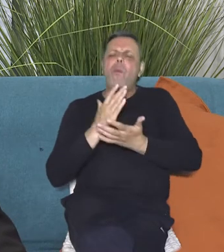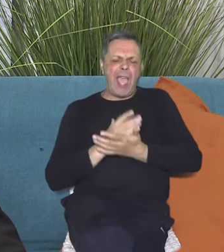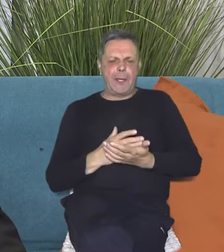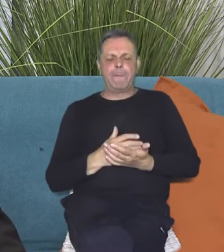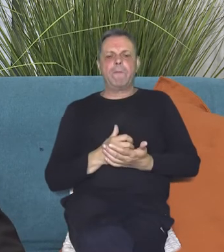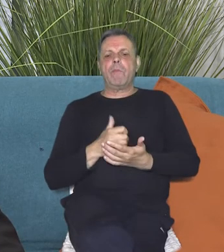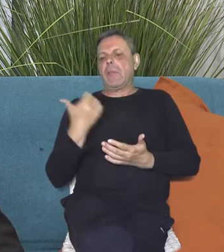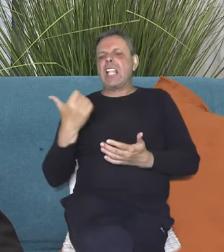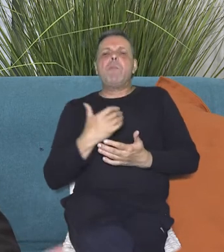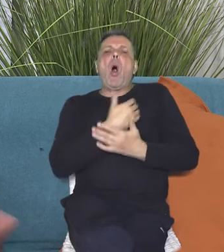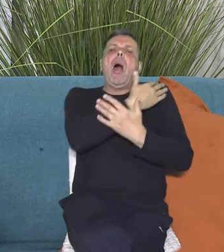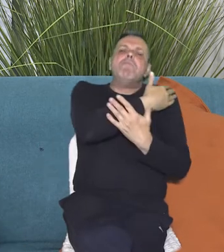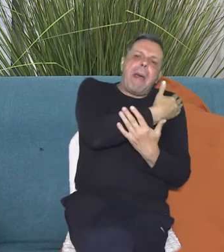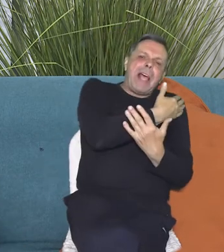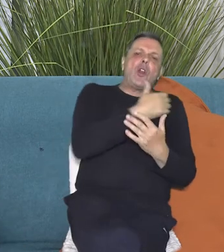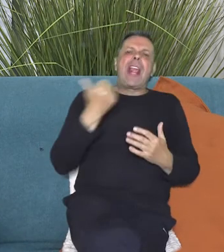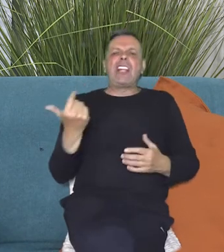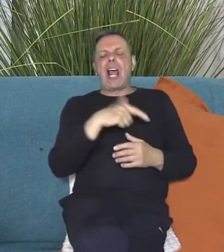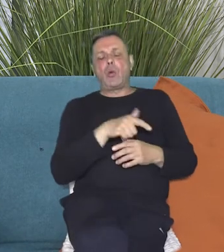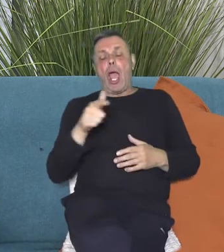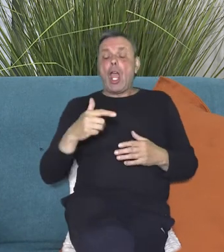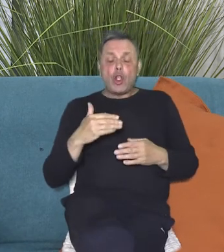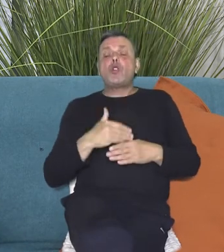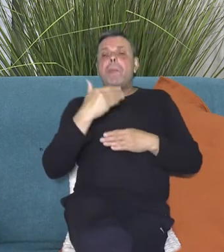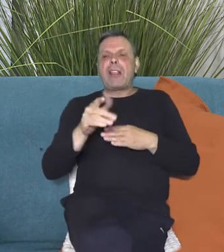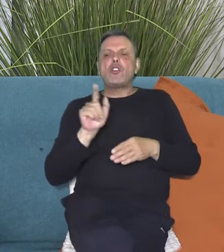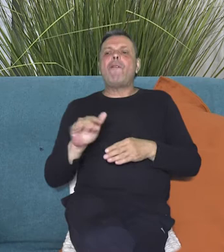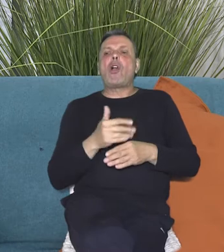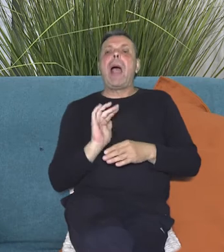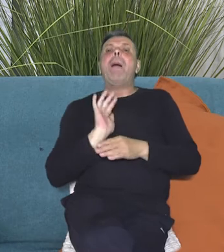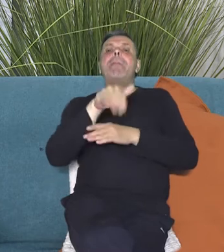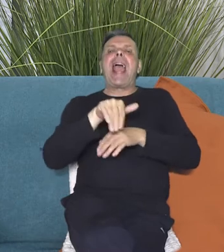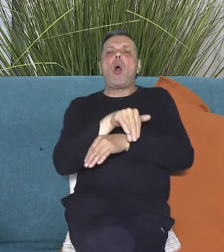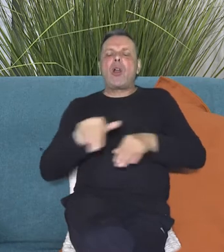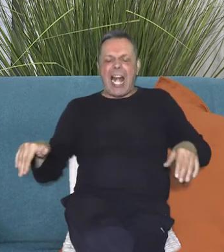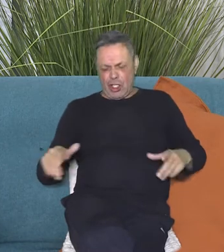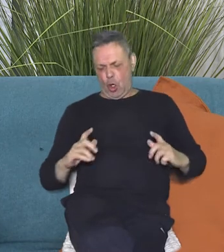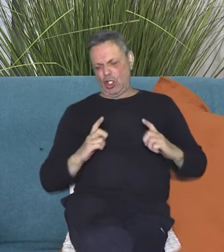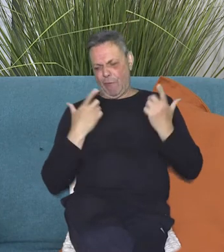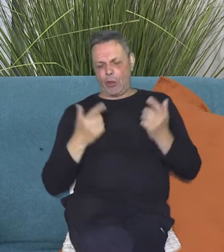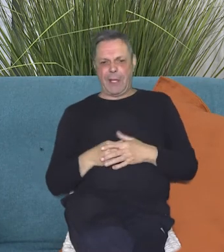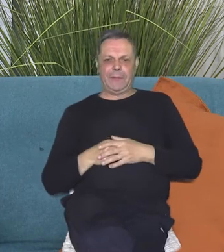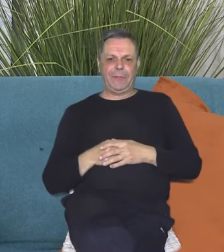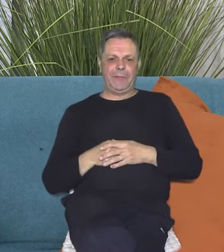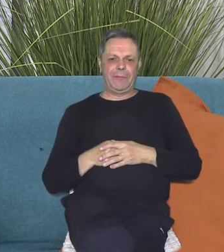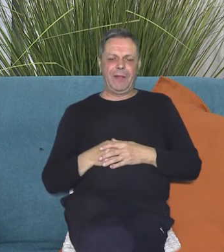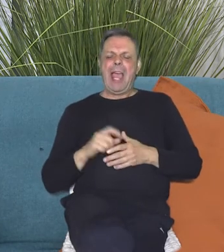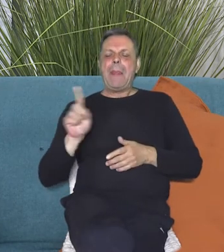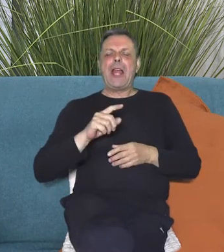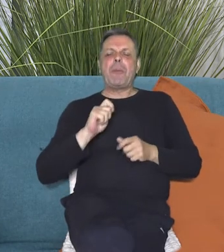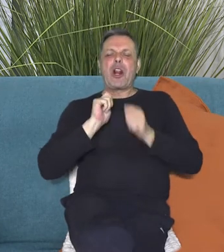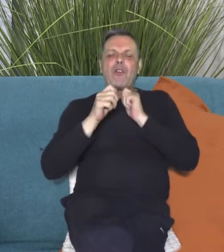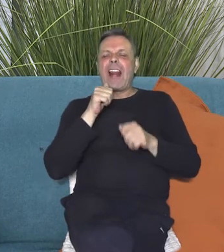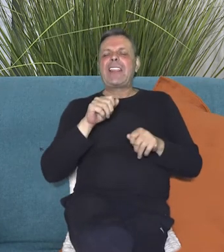Vajkada naslonjeni jedne na druge. To su u stvari prednosti tog prekograničnog, odnosno života. Nećemo